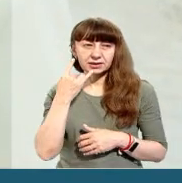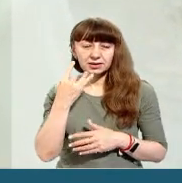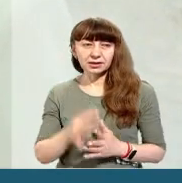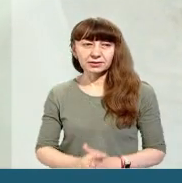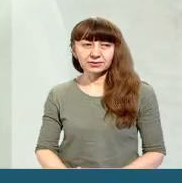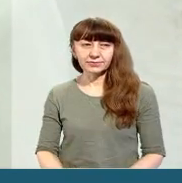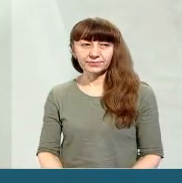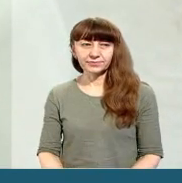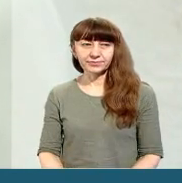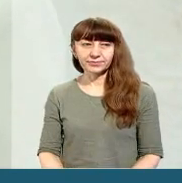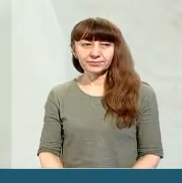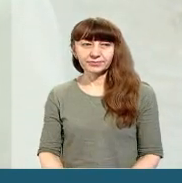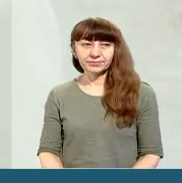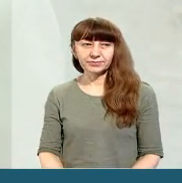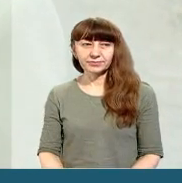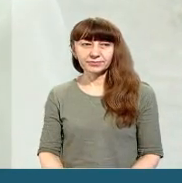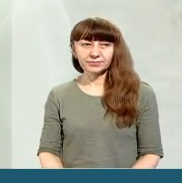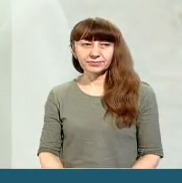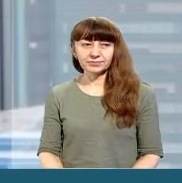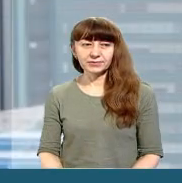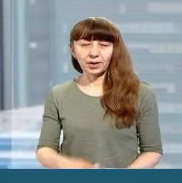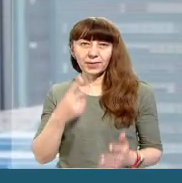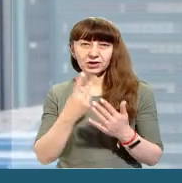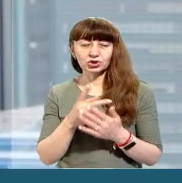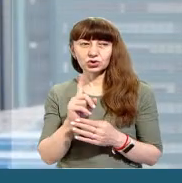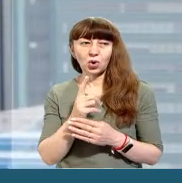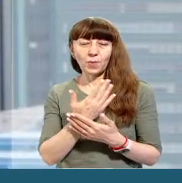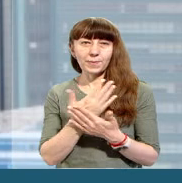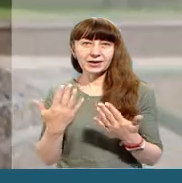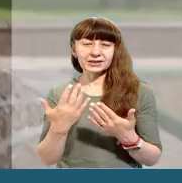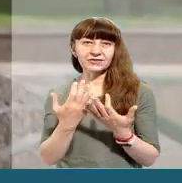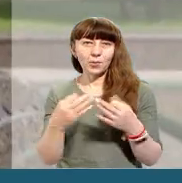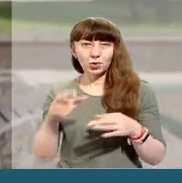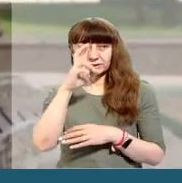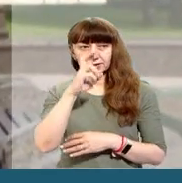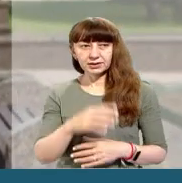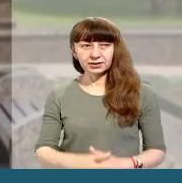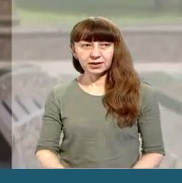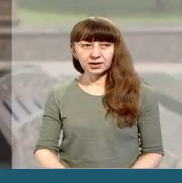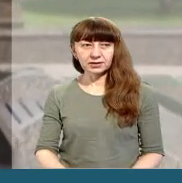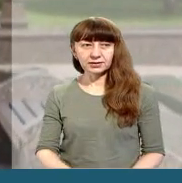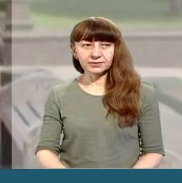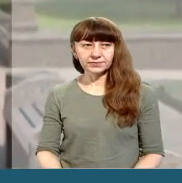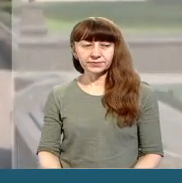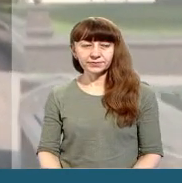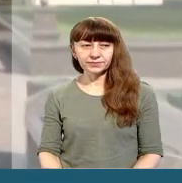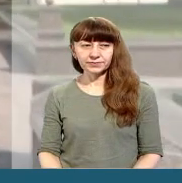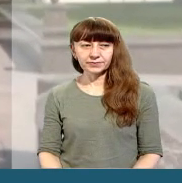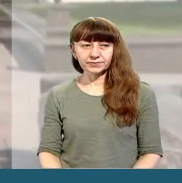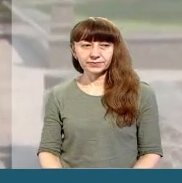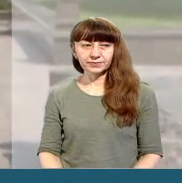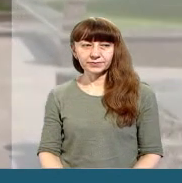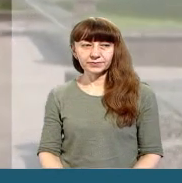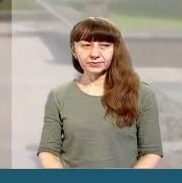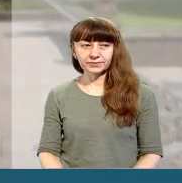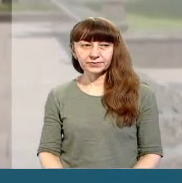рәміздерімізге әнұран, елтаңба, ту осылар жатады. Рәміздер еліміздің символы, ол тәуелсіздіктің белгісі. Өзіміздің